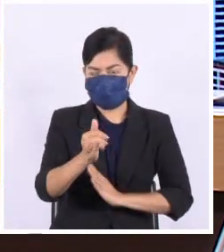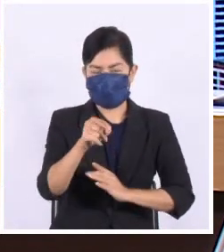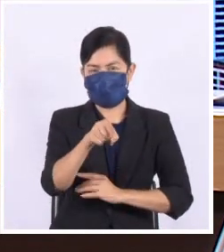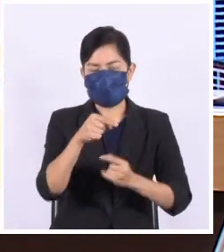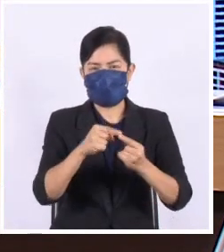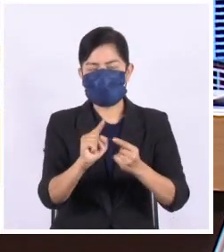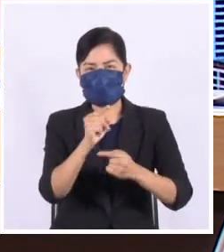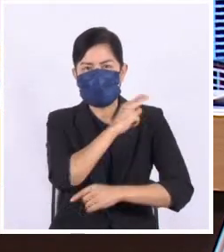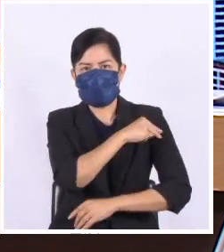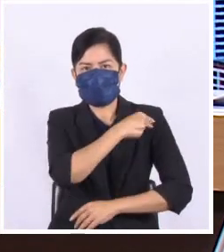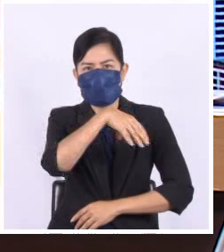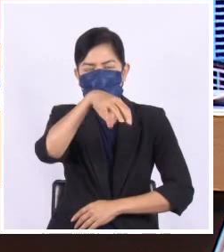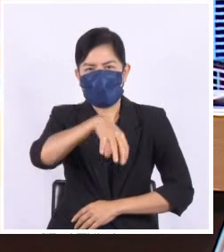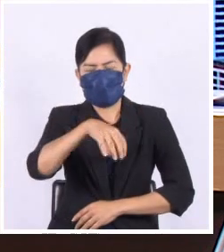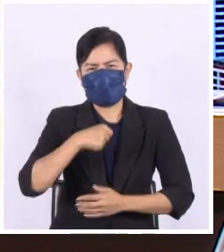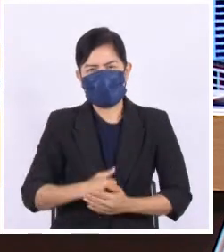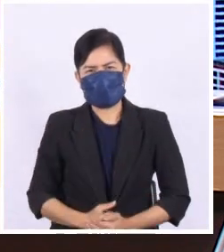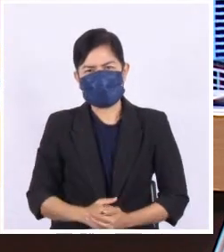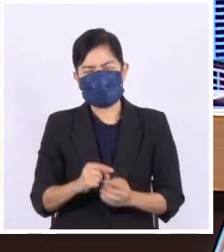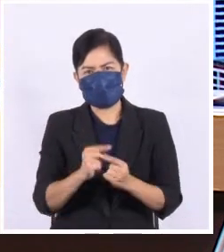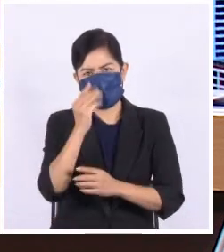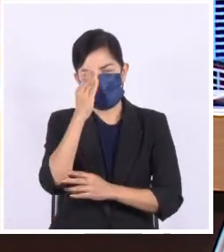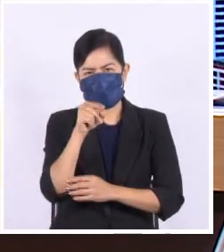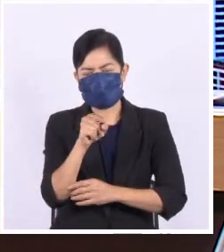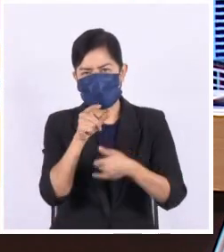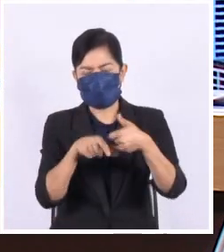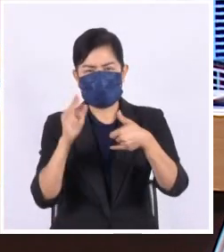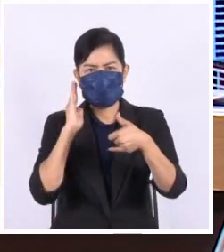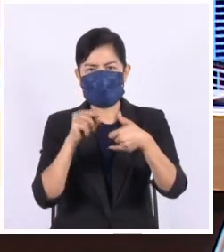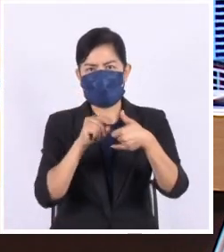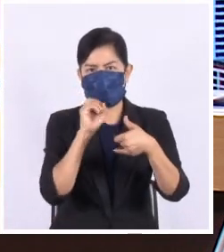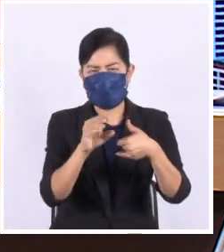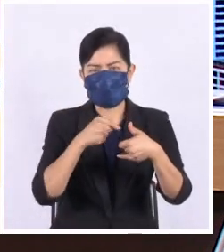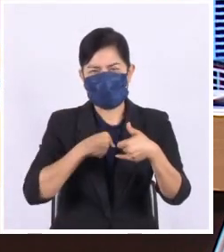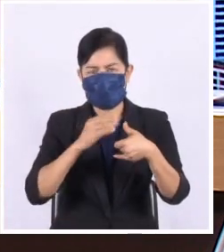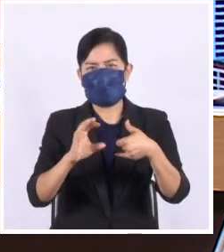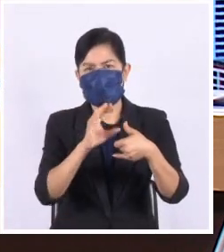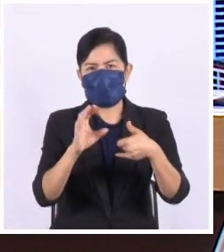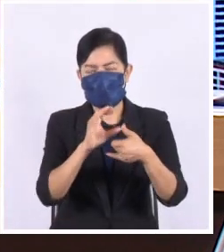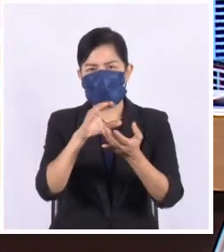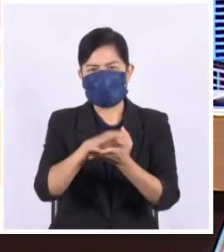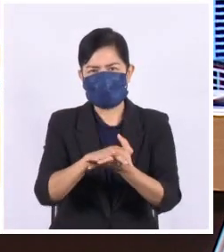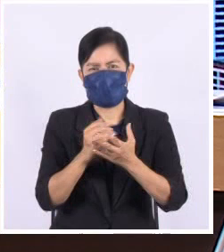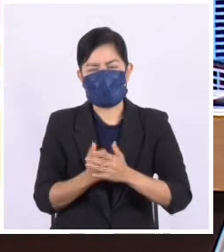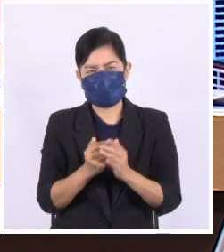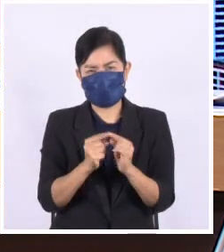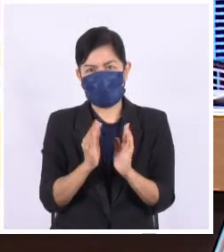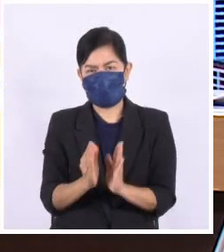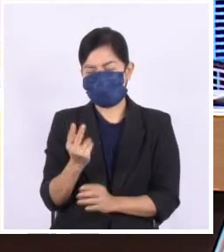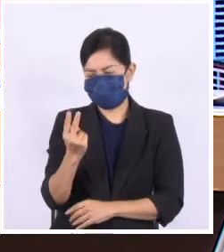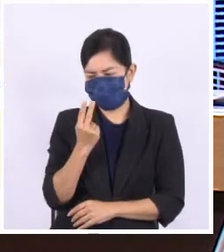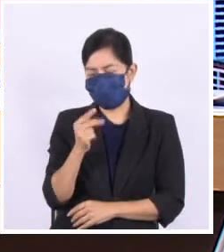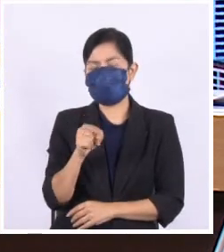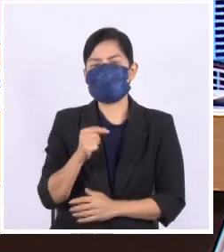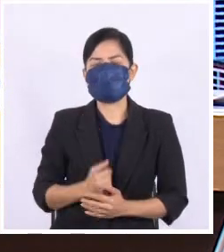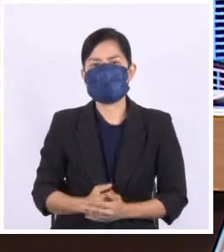ครับมาทราบตอนหลังว่าไปตามหาภรรยาคือก่อนหน้านี้เนี่ยเขาบอกว่าเนี่ยผู้ชายทั้งคู่เนี่ยคือ2ผัวเมียเนี่ยเขาไปตก